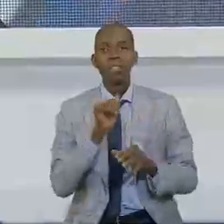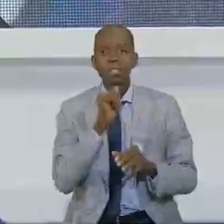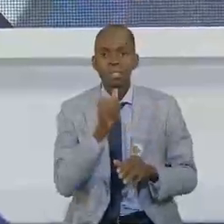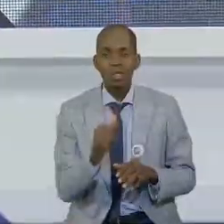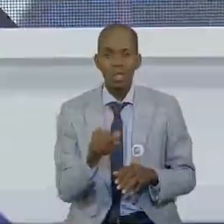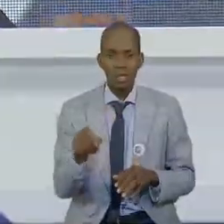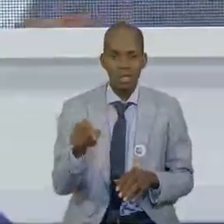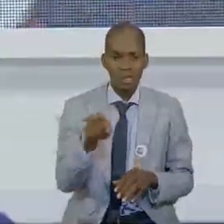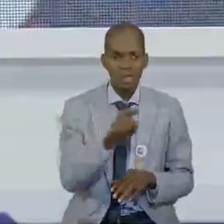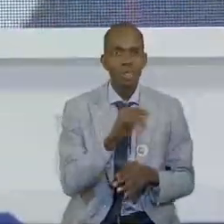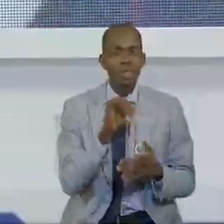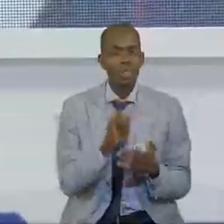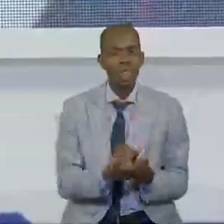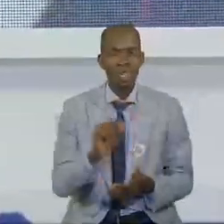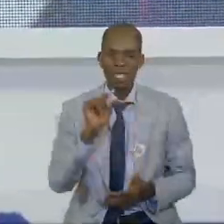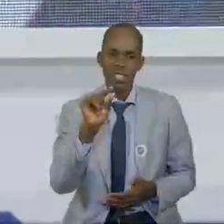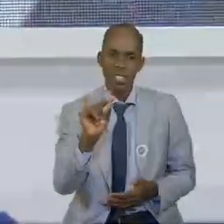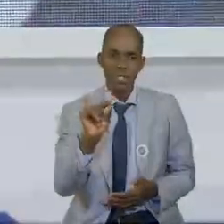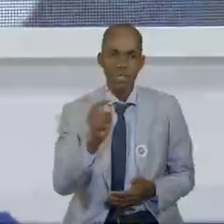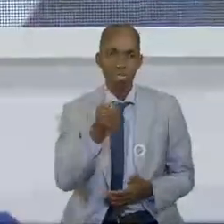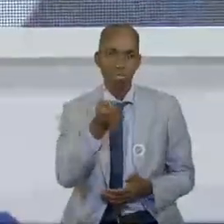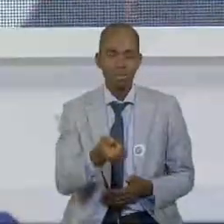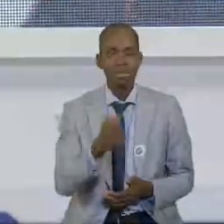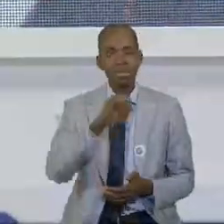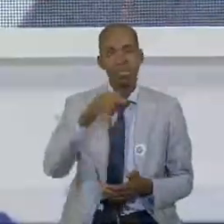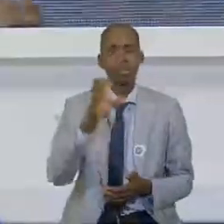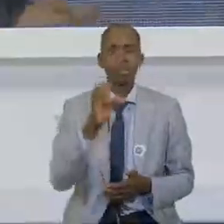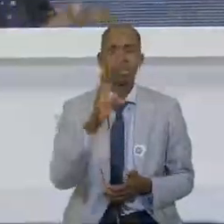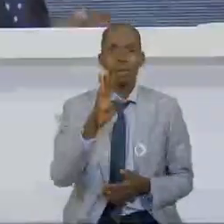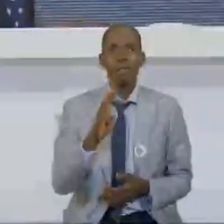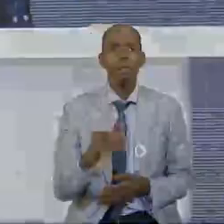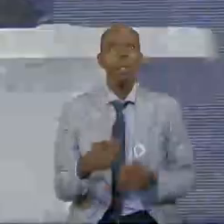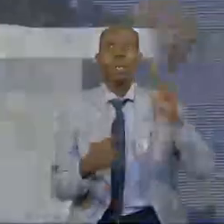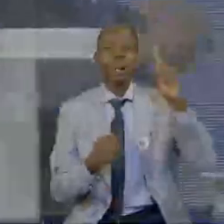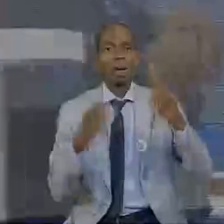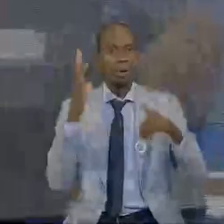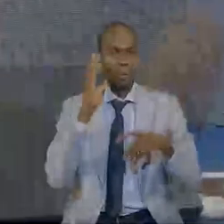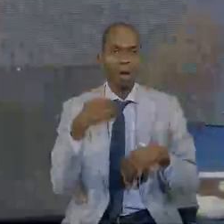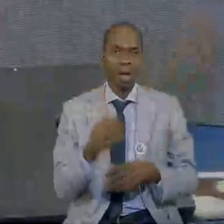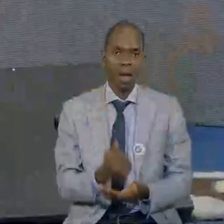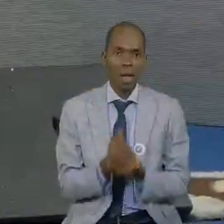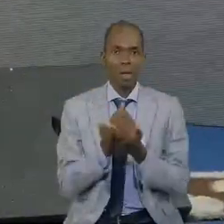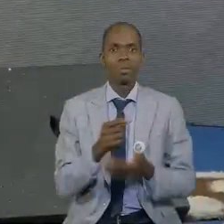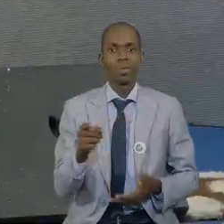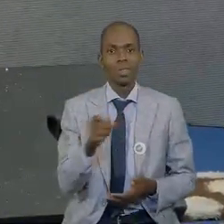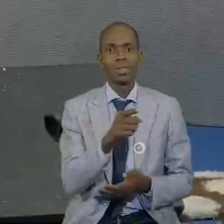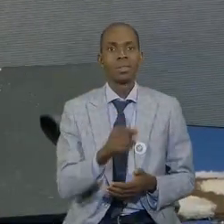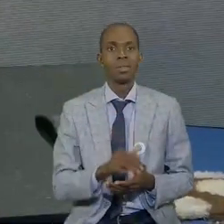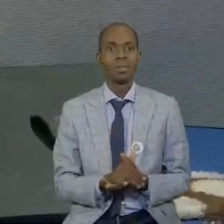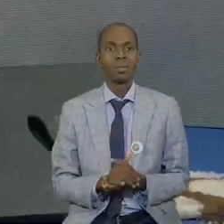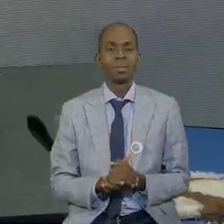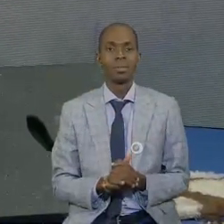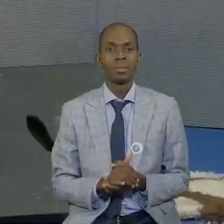worm Jacob, I will make thee. Ne crains rien, vermisseur de Jacob, je fais de